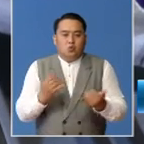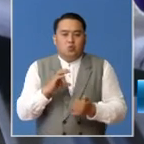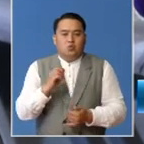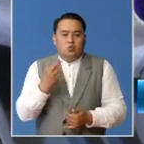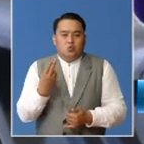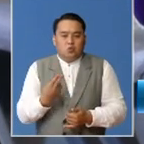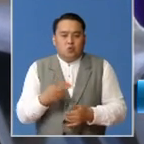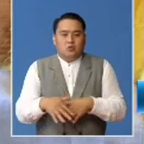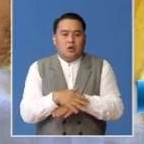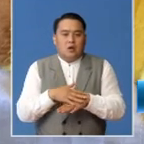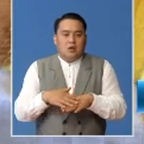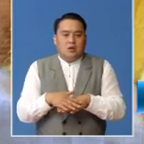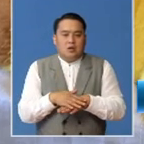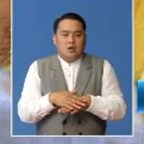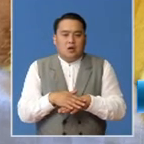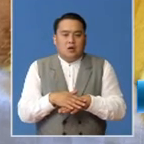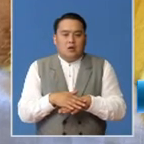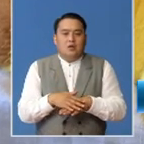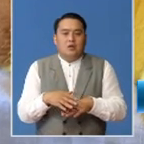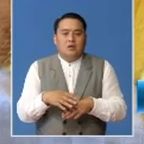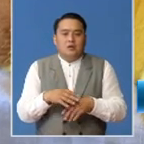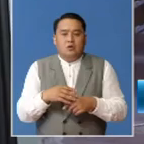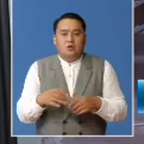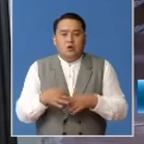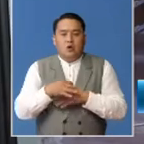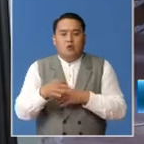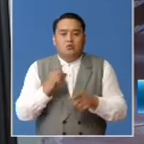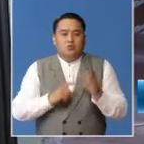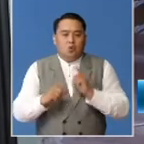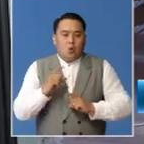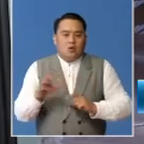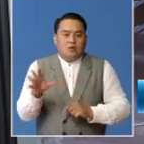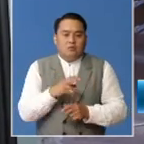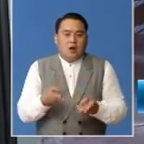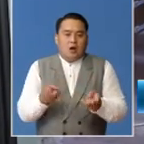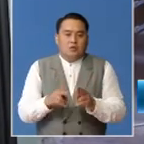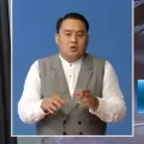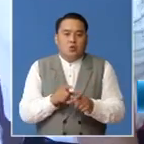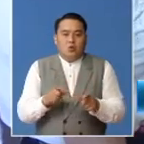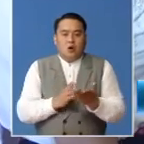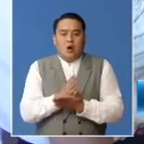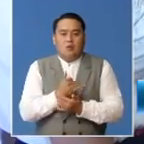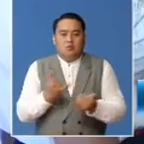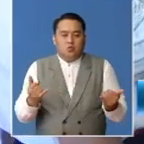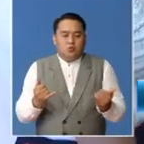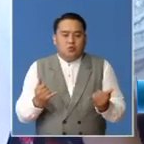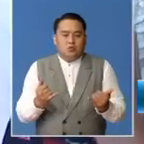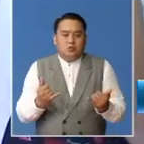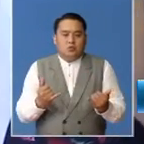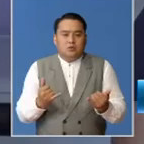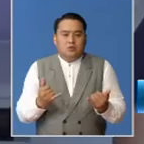социально незащищенные слои населения, но также и иногородние студенты. Для всех остальных горожан обслуживание здесь за